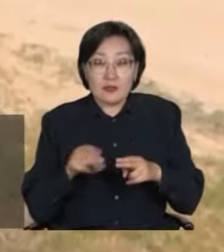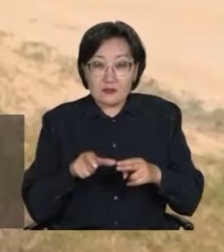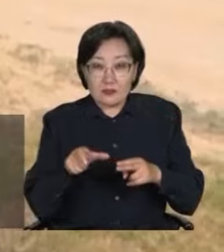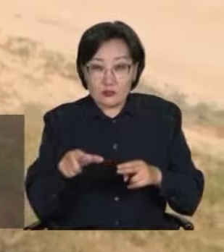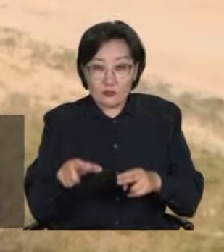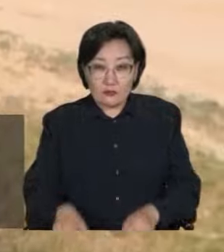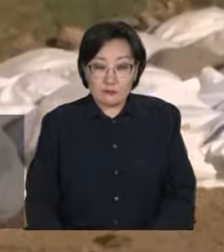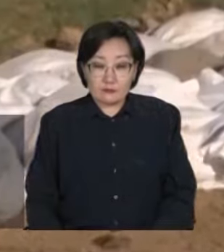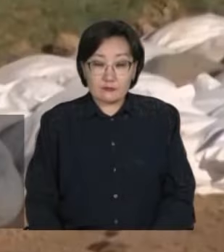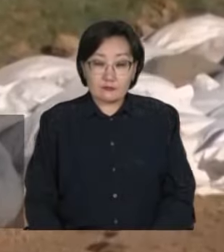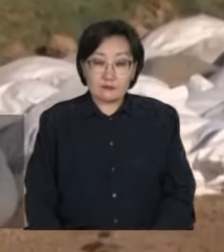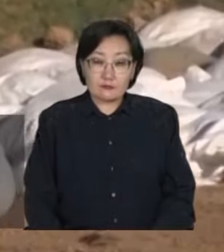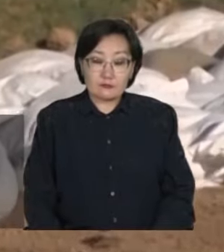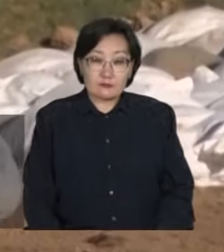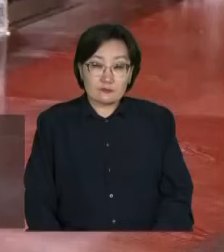сообщения.